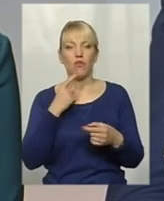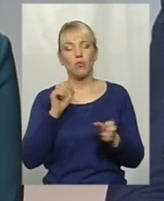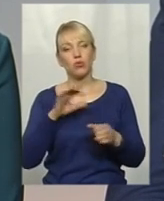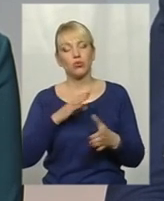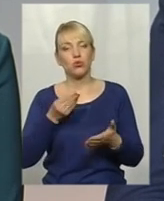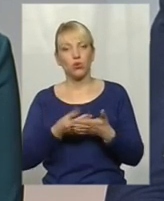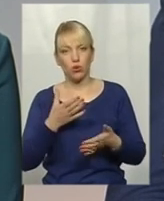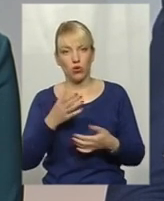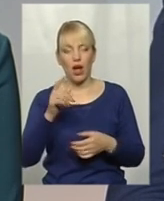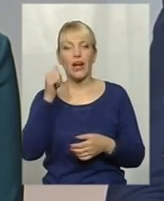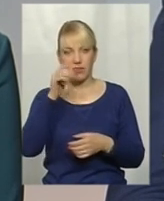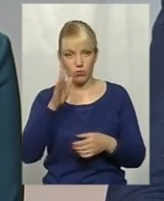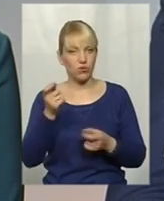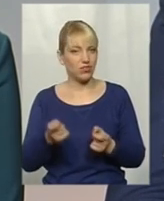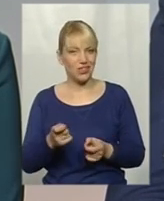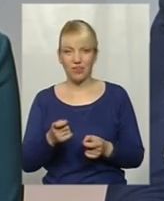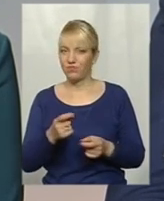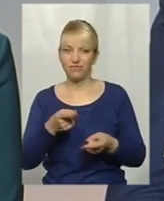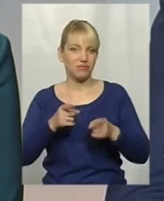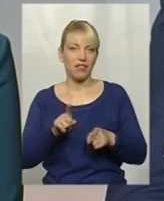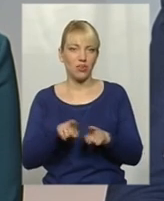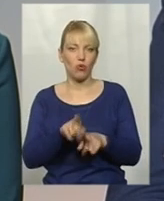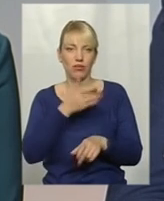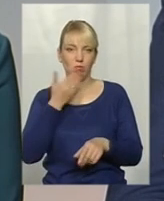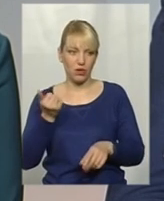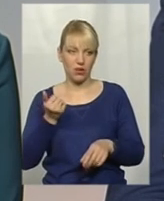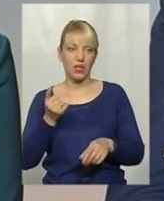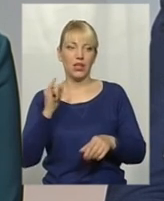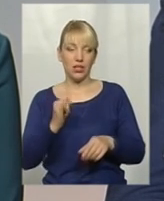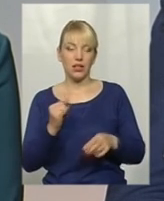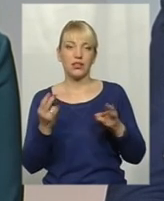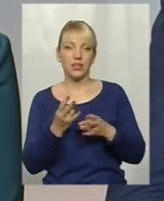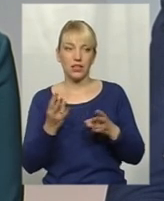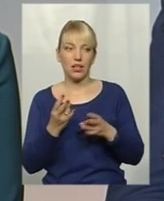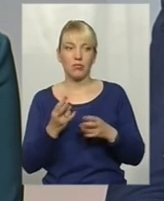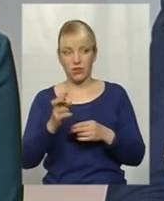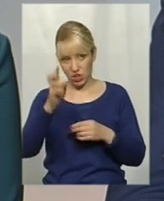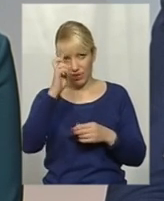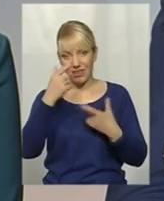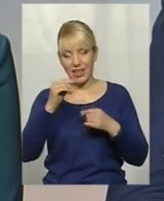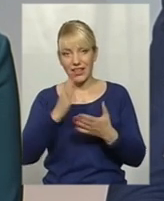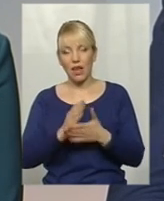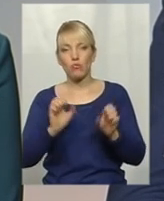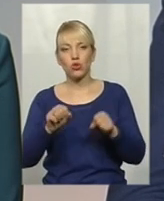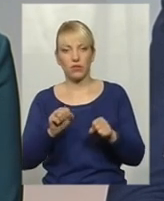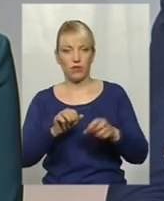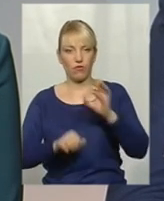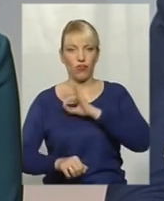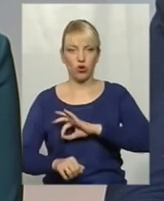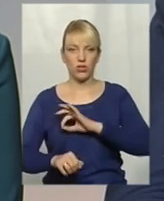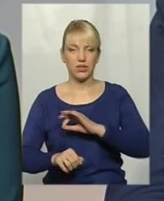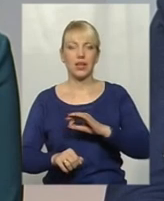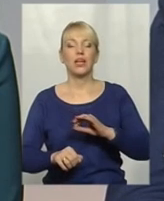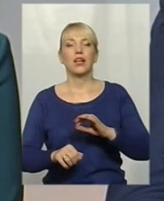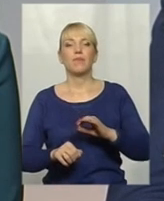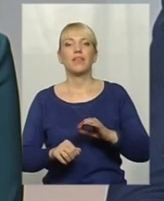або завтра буде дешевше, ми розуміємо, що насправді такого не буде. І треба там, де є сьогодні державні можливості, використати адвоката за кошти